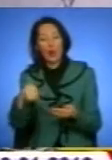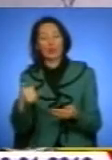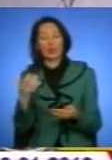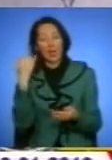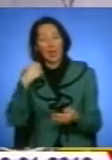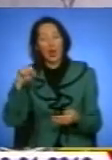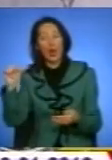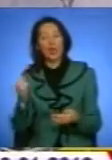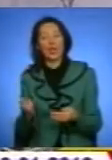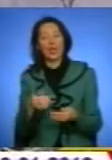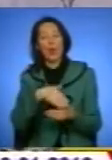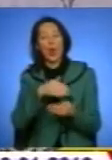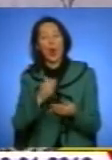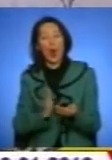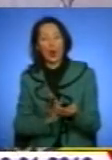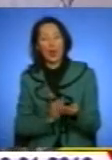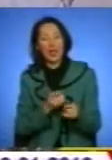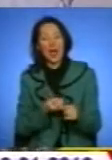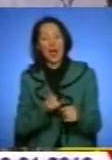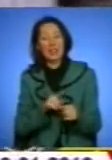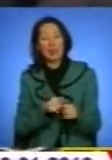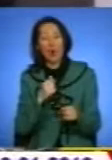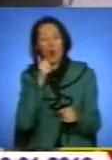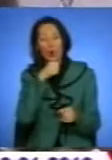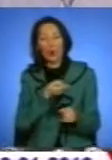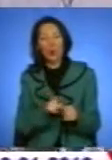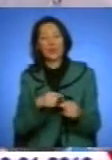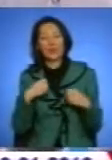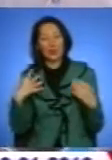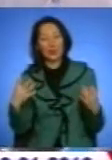святкові різдвяні дні ми зварили сьогодні саму